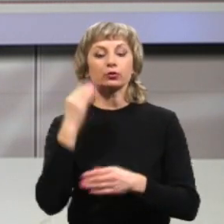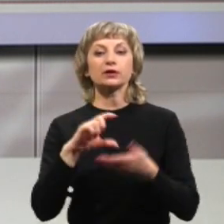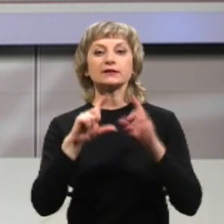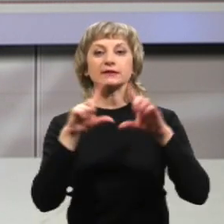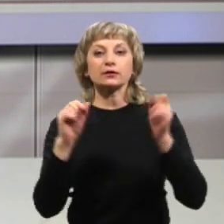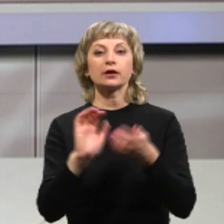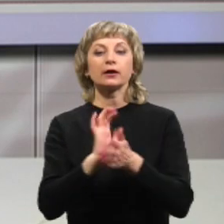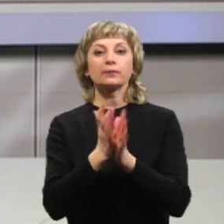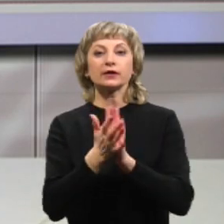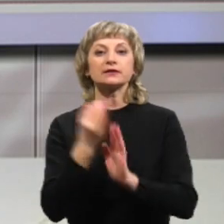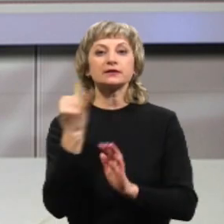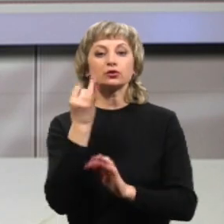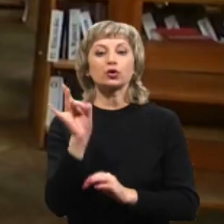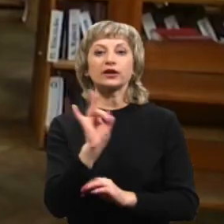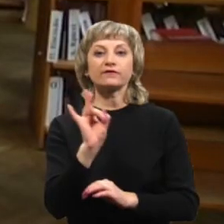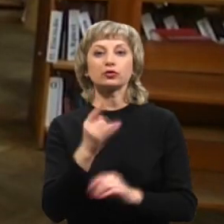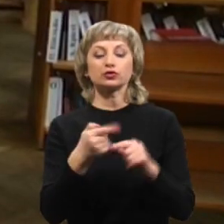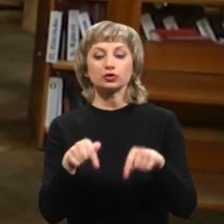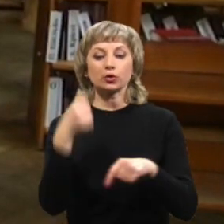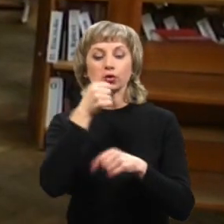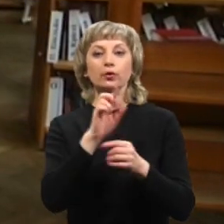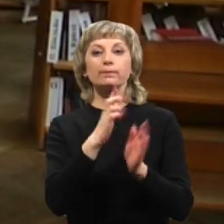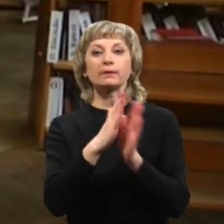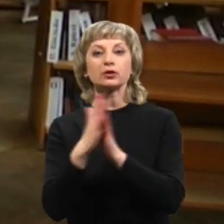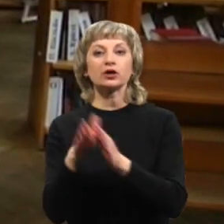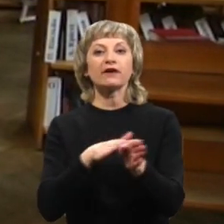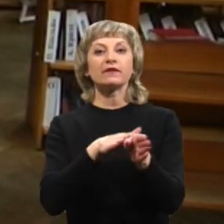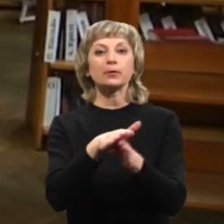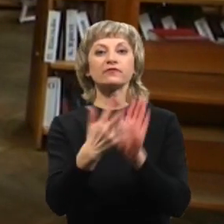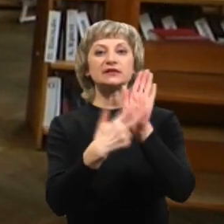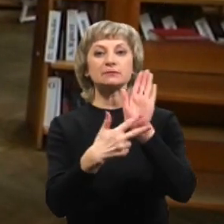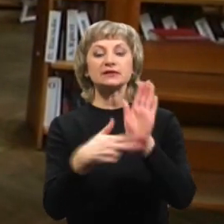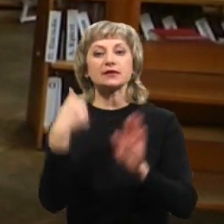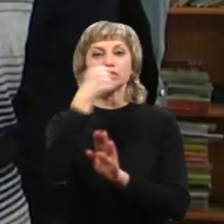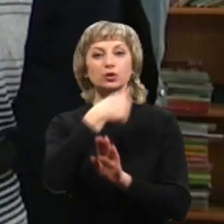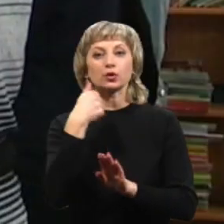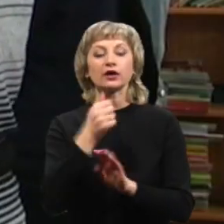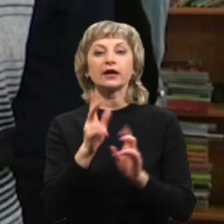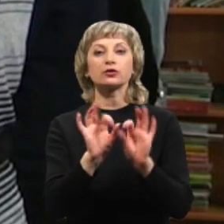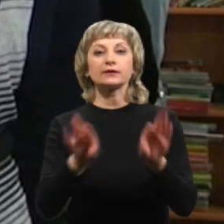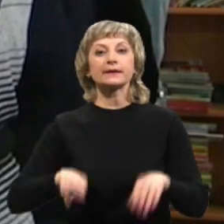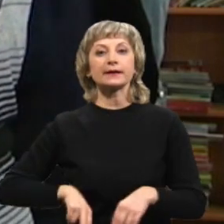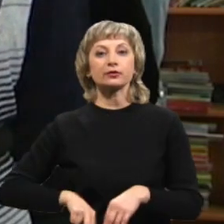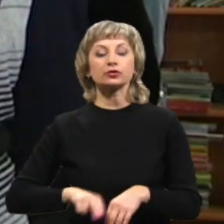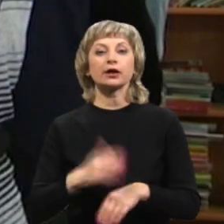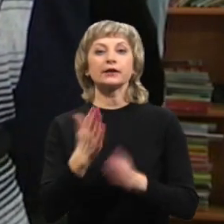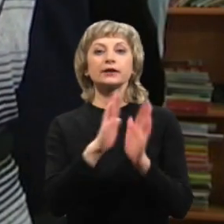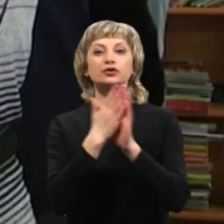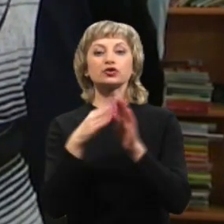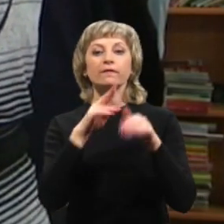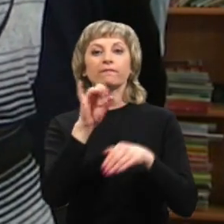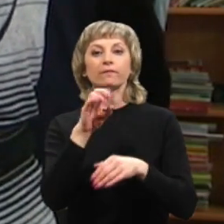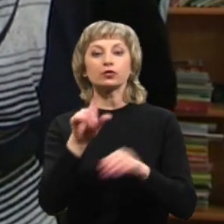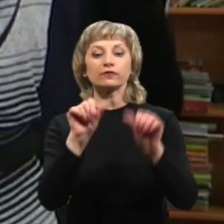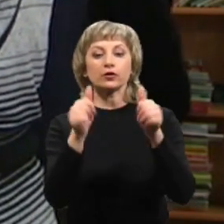тісно переплетене з історією Рівного. Цього року бібліотеці виповнюється 80 років. Як розповіла директорка, її книжковий фонд